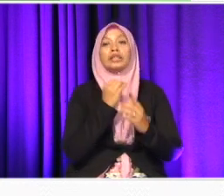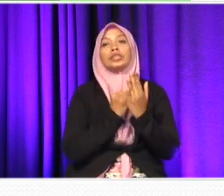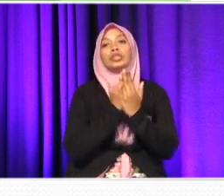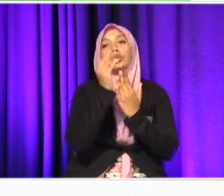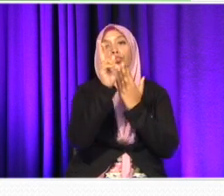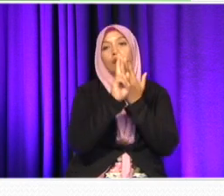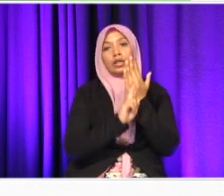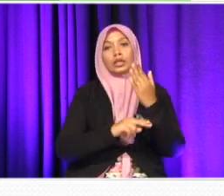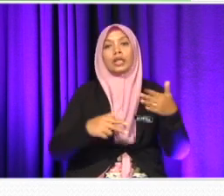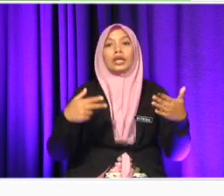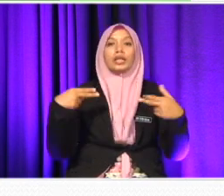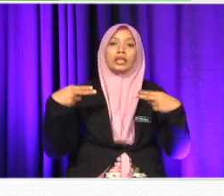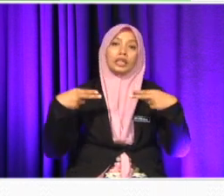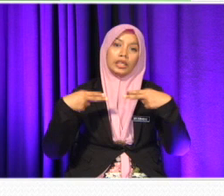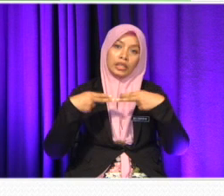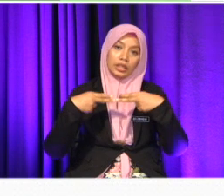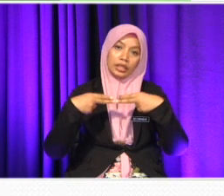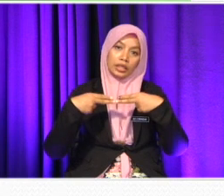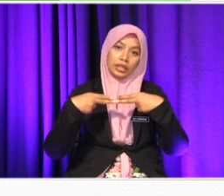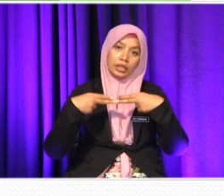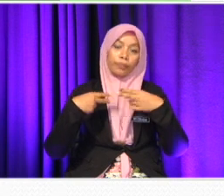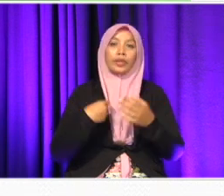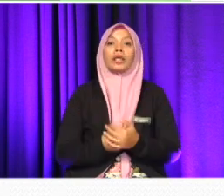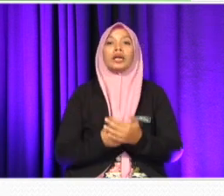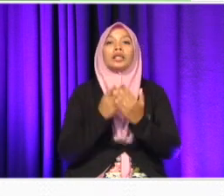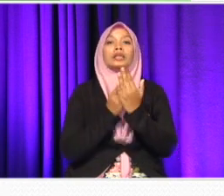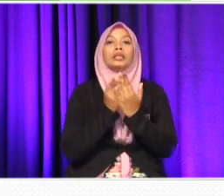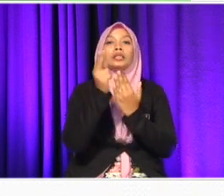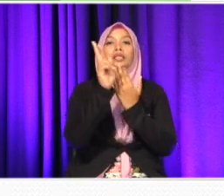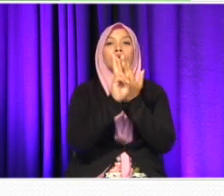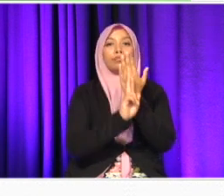ada dua penyakit keuangan yang Usahawan muslim